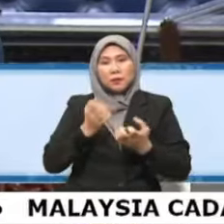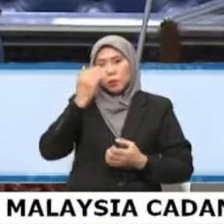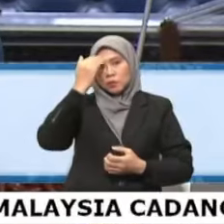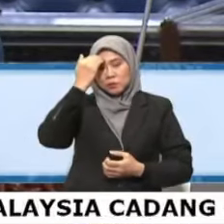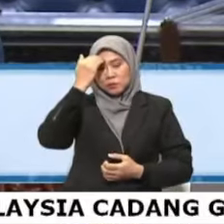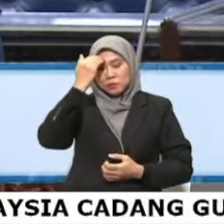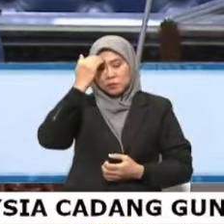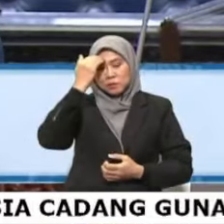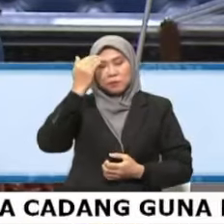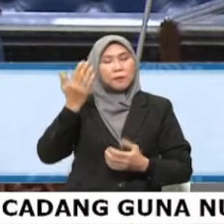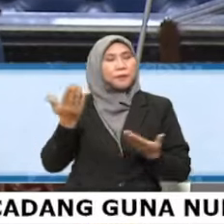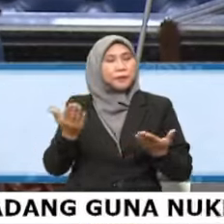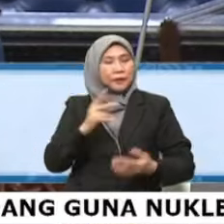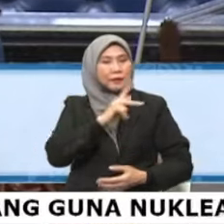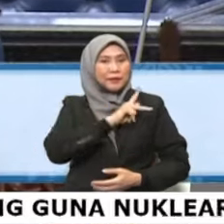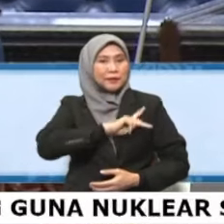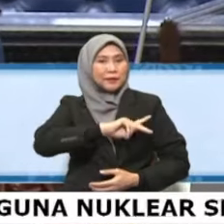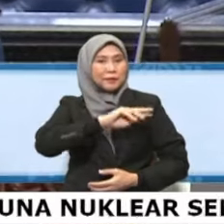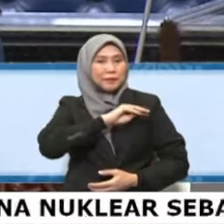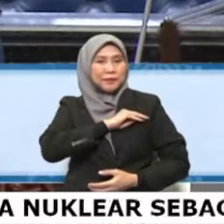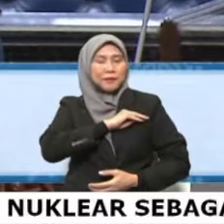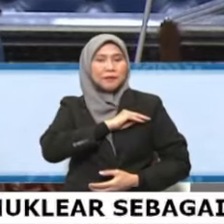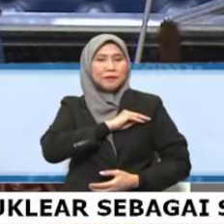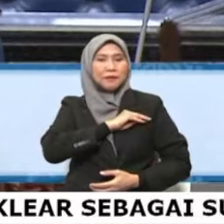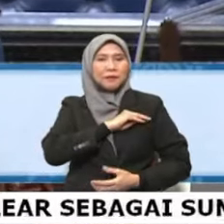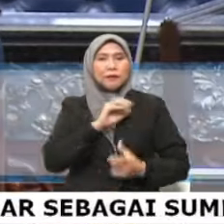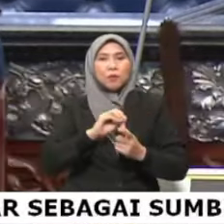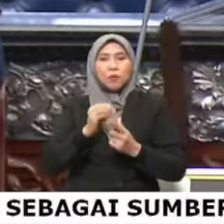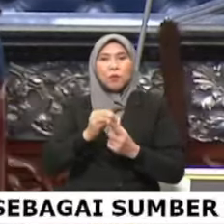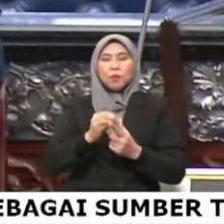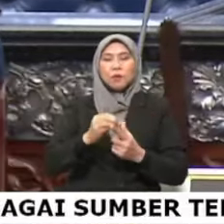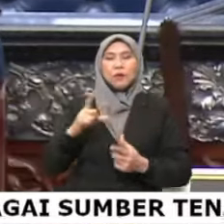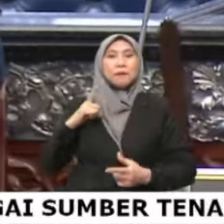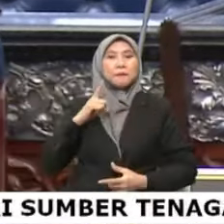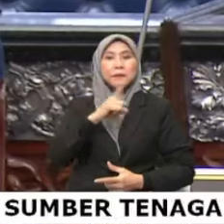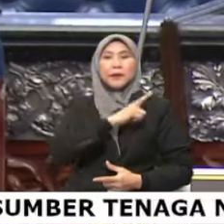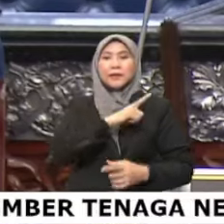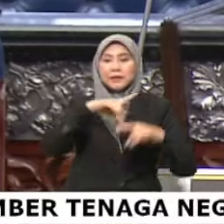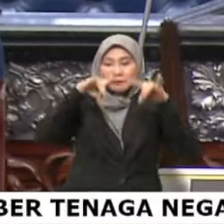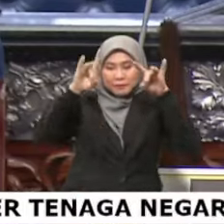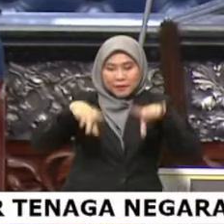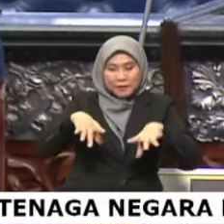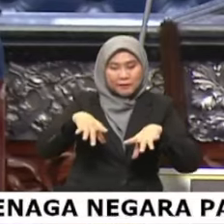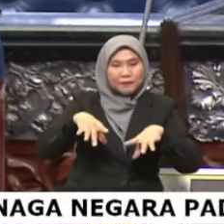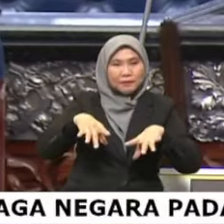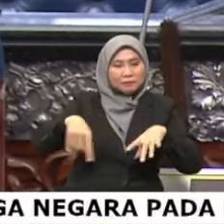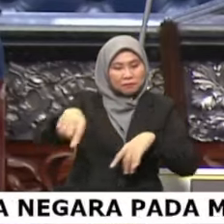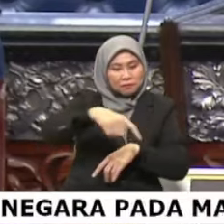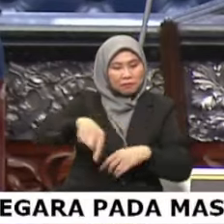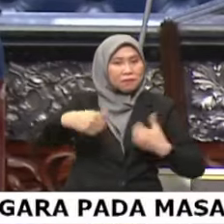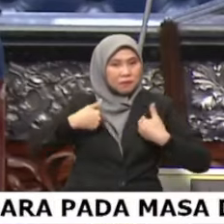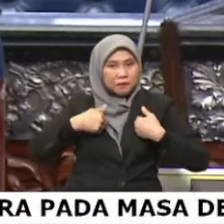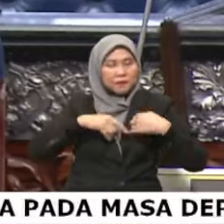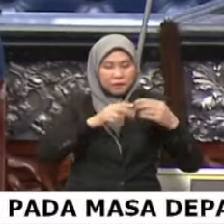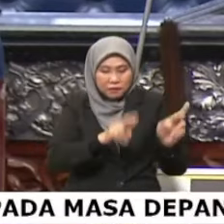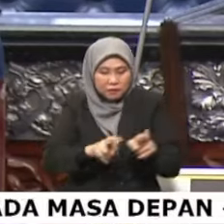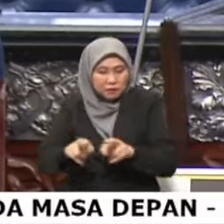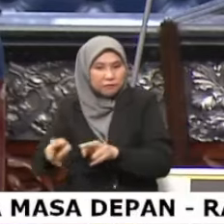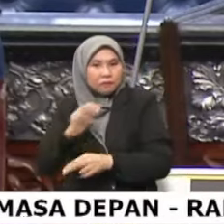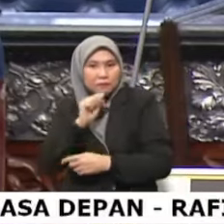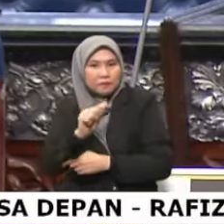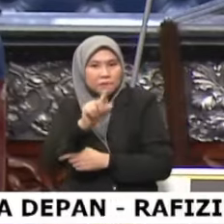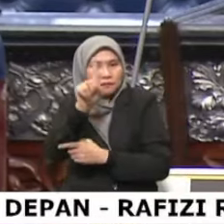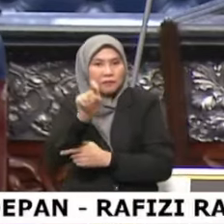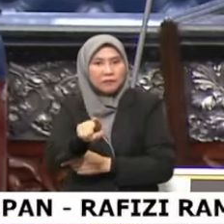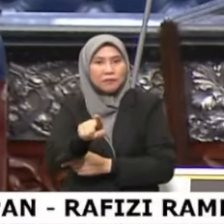kurang kementerian ataupun lembaga peperiksaan ini sama ada perancangan tak